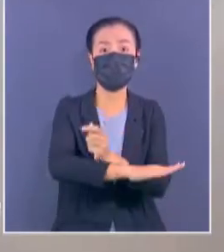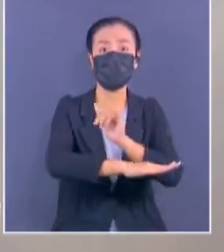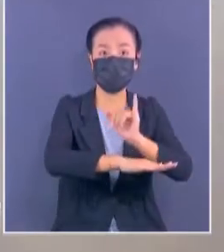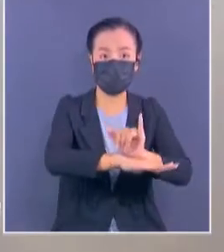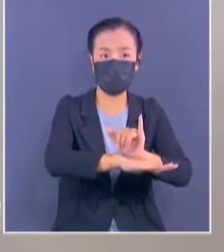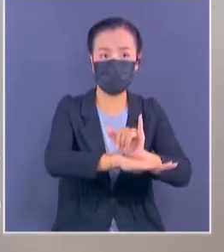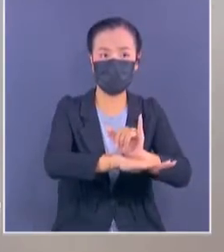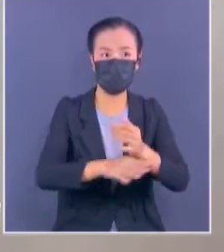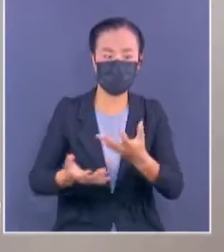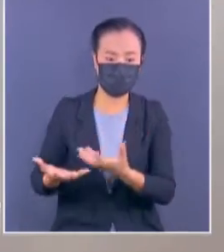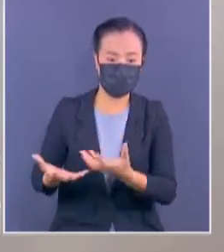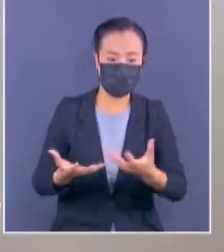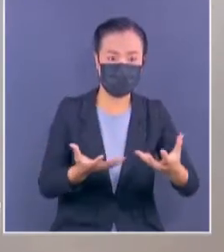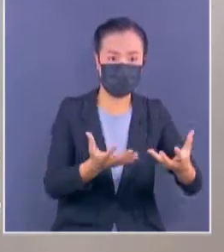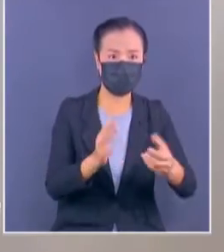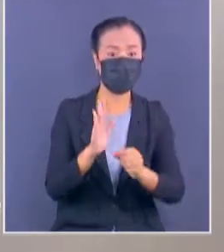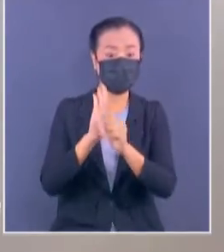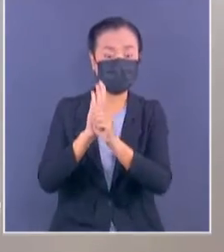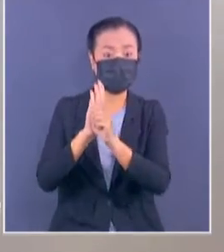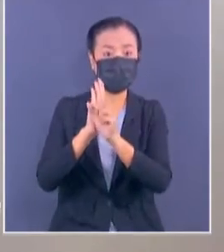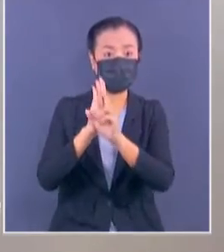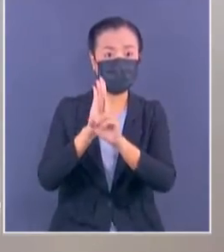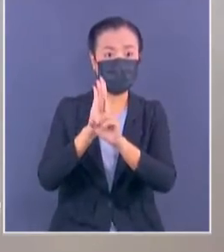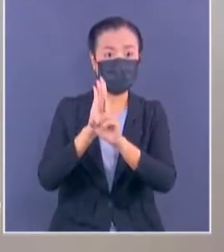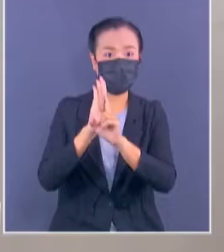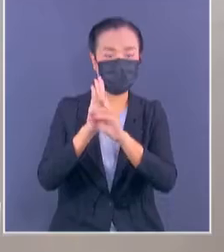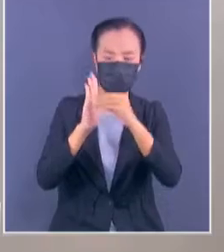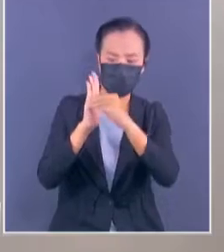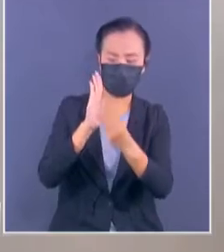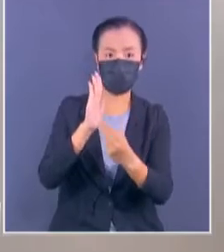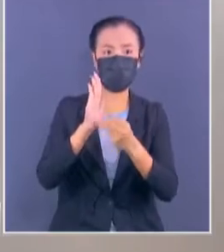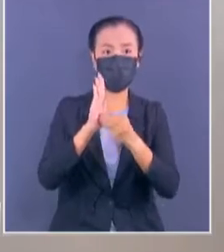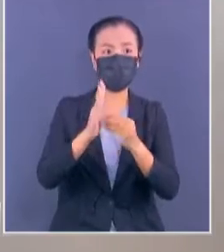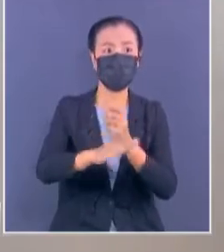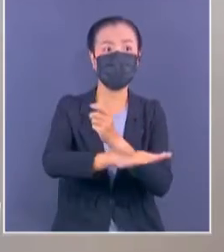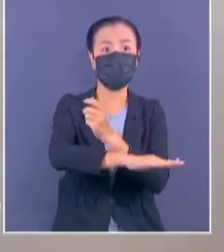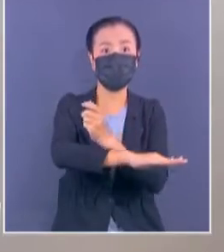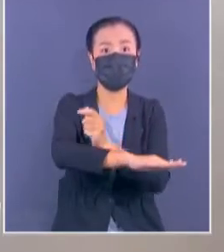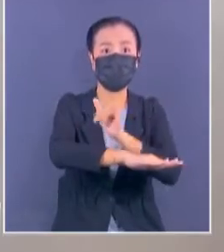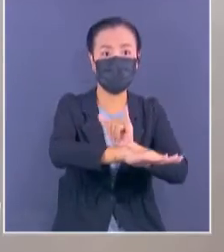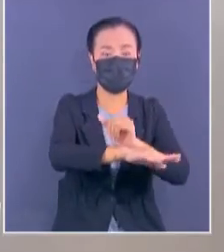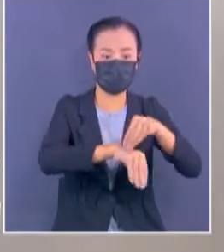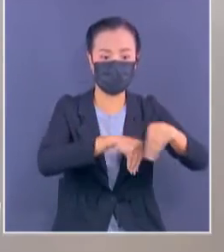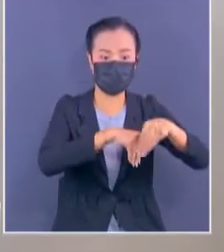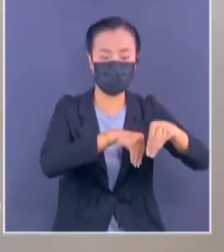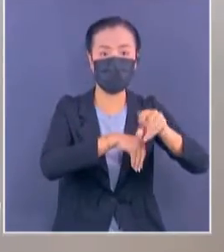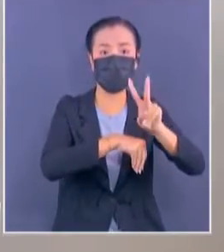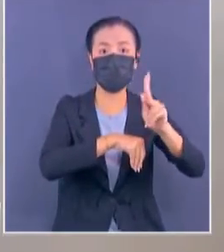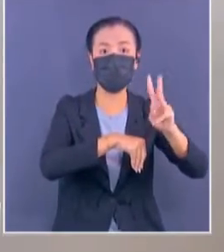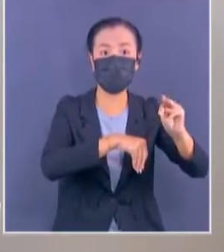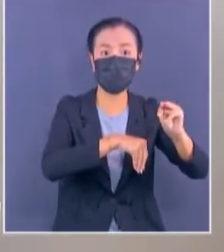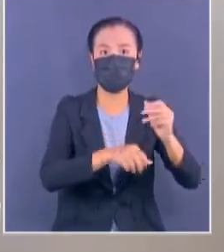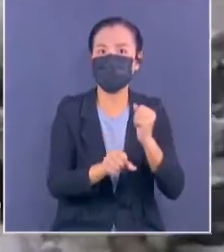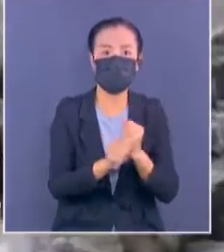ธยาคือไหลจากสระบุรีเลื่อยไปจนถึงอยุธยาซึ่งอยู่ห่างไปแค่2กิโลเมตรคำถามก็คือถ้าไปถึง